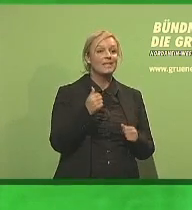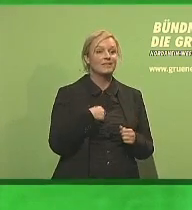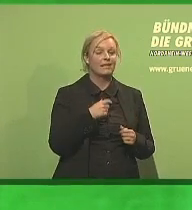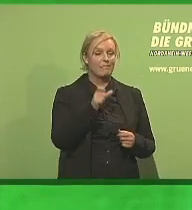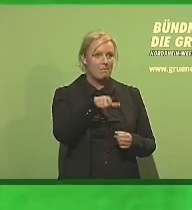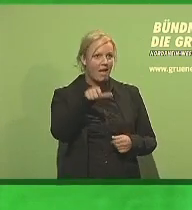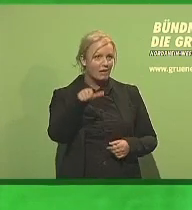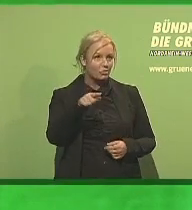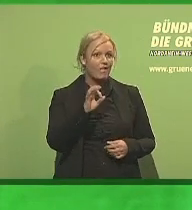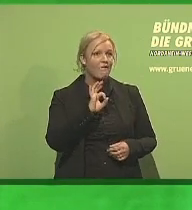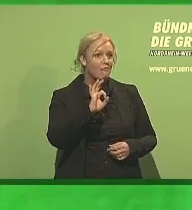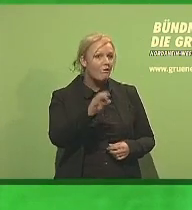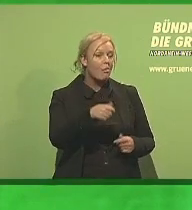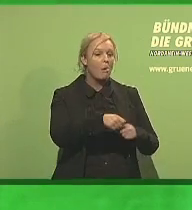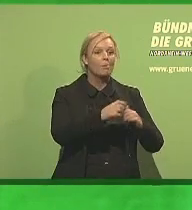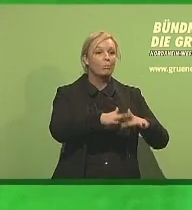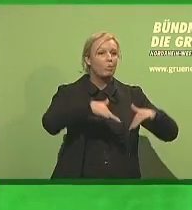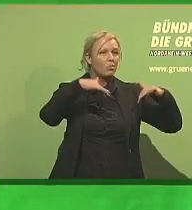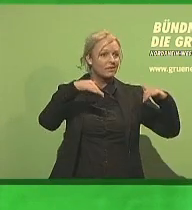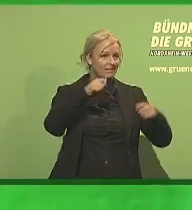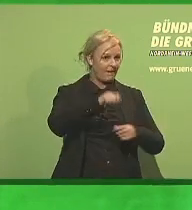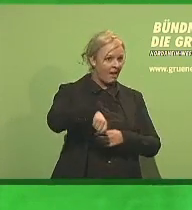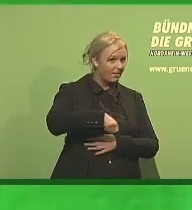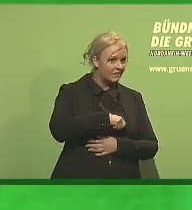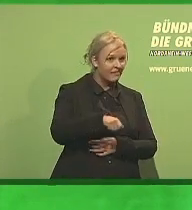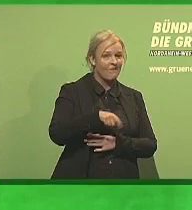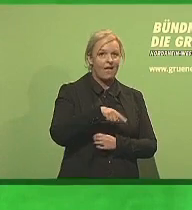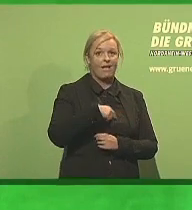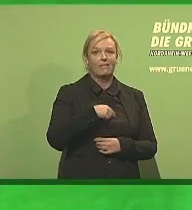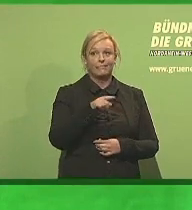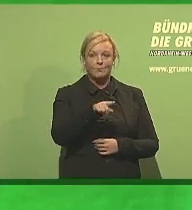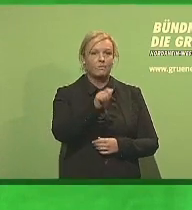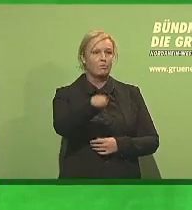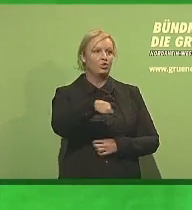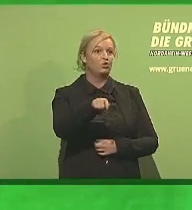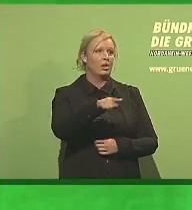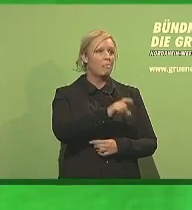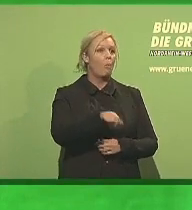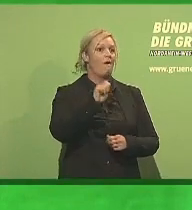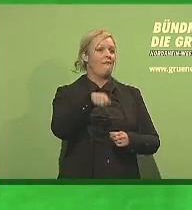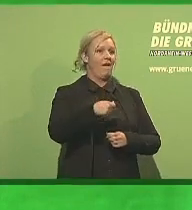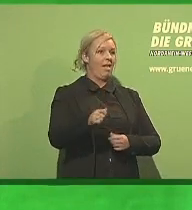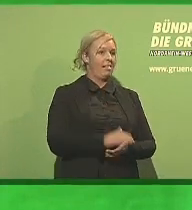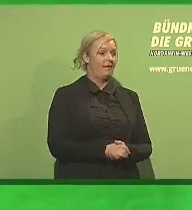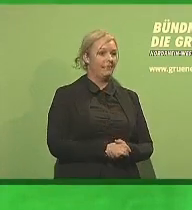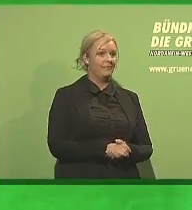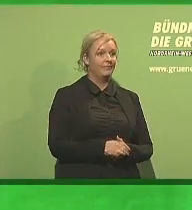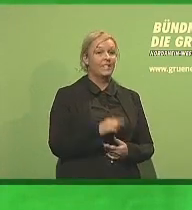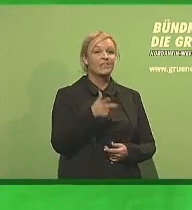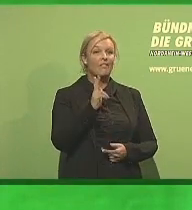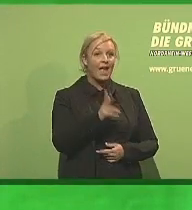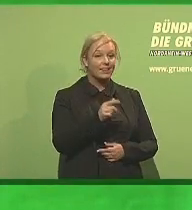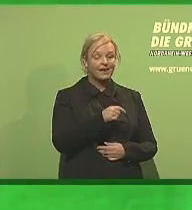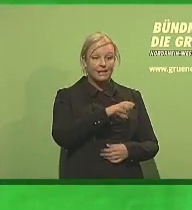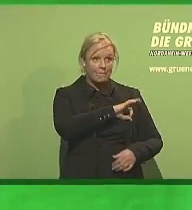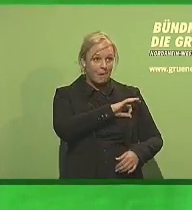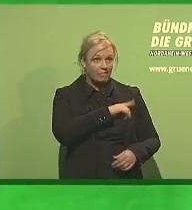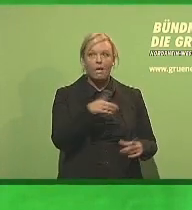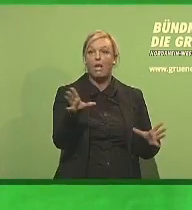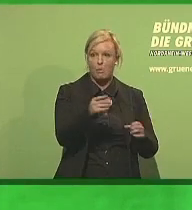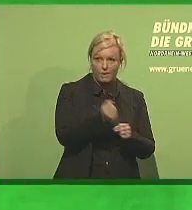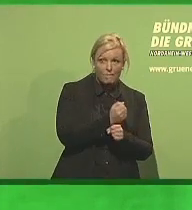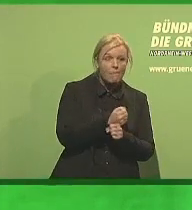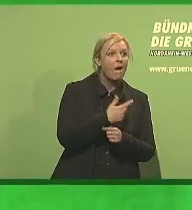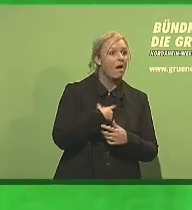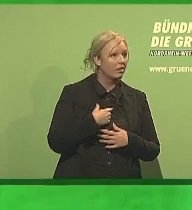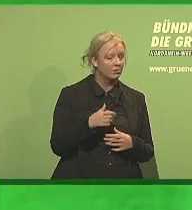die Bundestagswahl wirklich in einem Mitgliederentscheid in einer Urwahl zu bestimmen. Und fast zwei Drittel der gesamten Partei hat auch mitgemacht, also